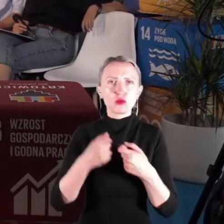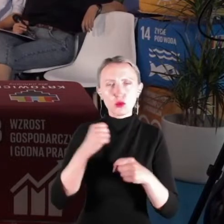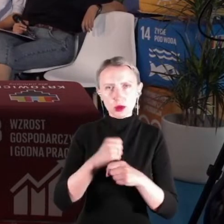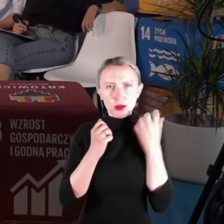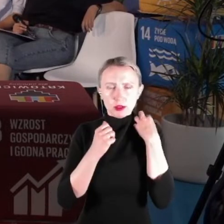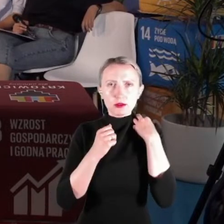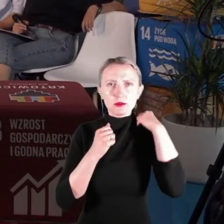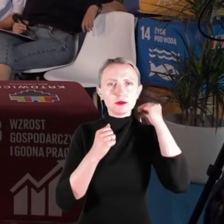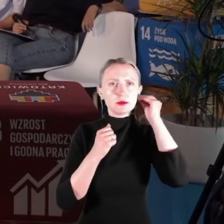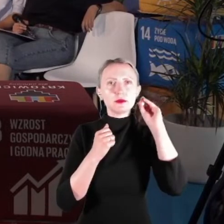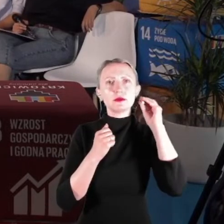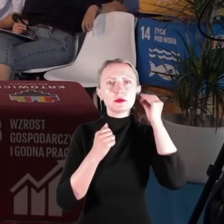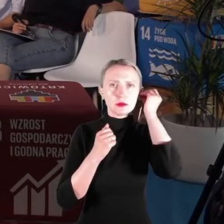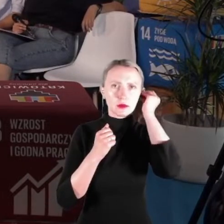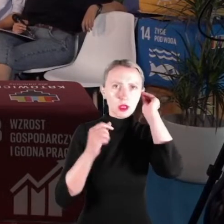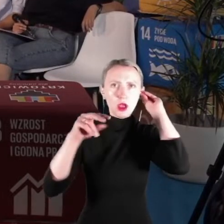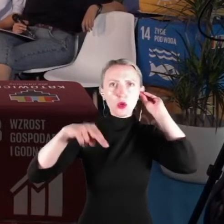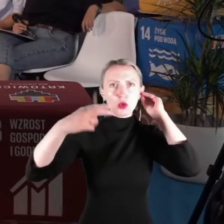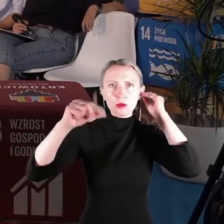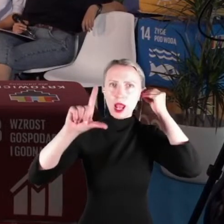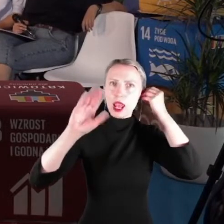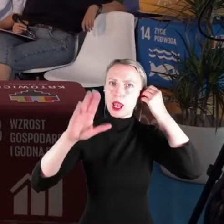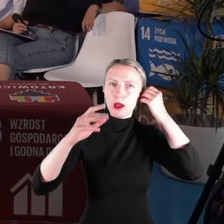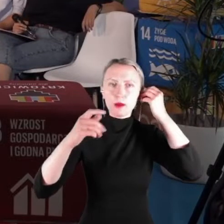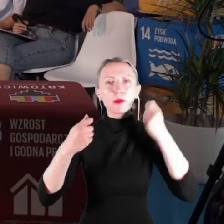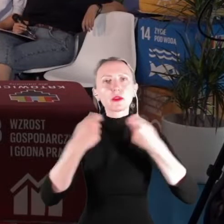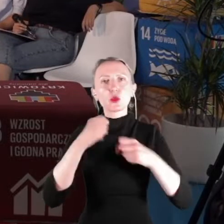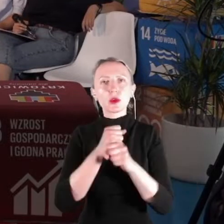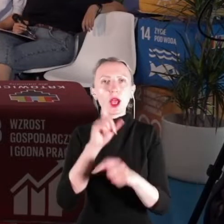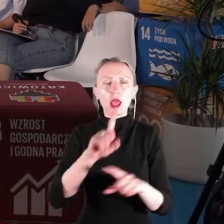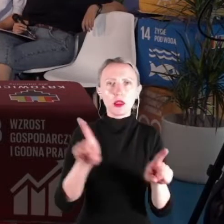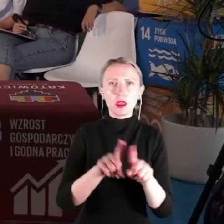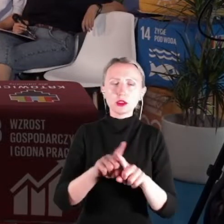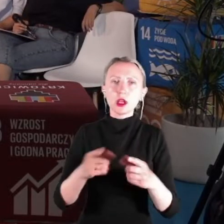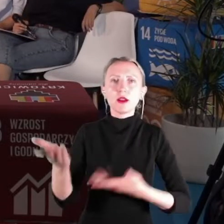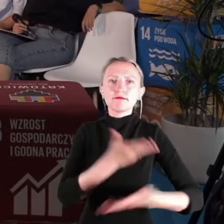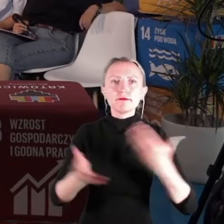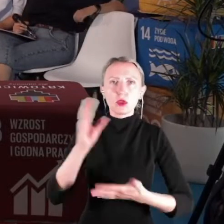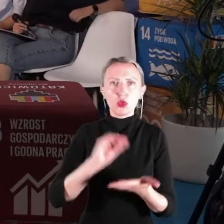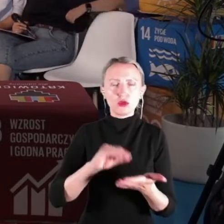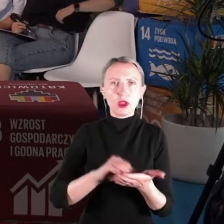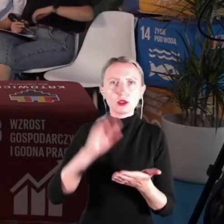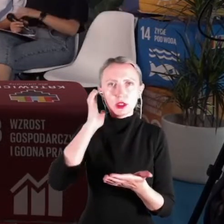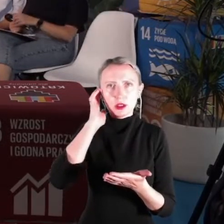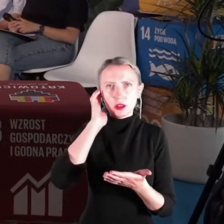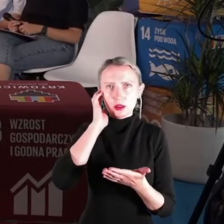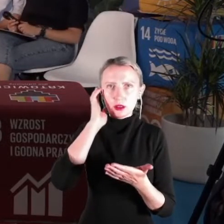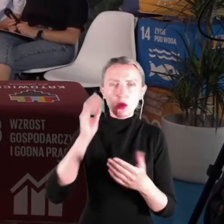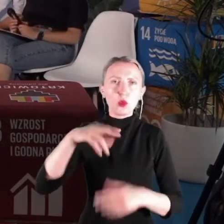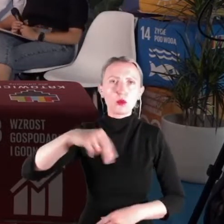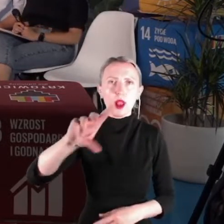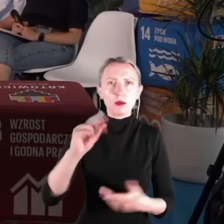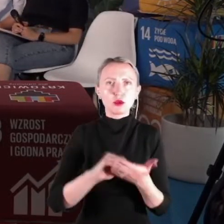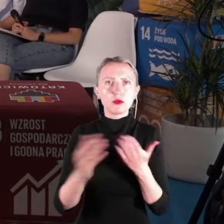współpracy Urban Labowej, a także dzielenia się doświadczeniami Urban